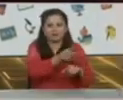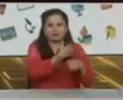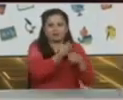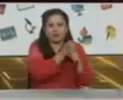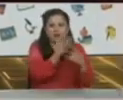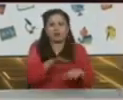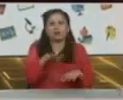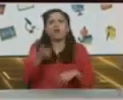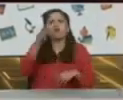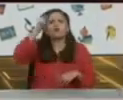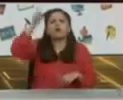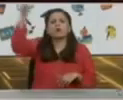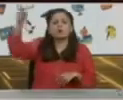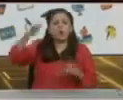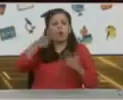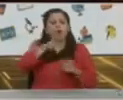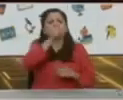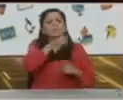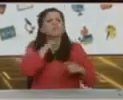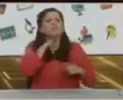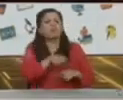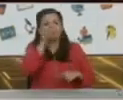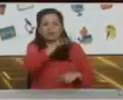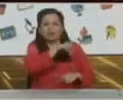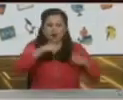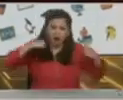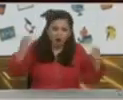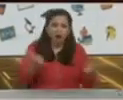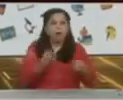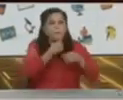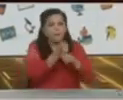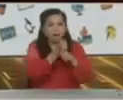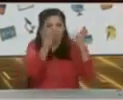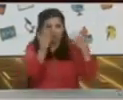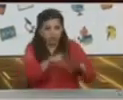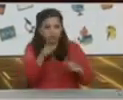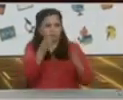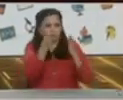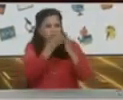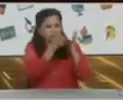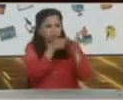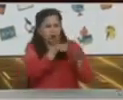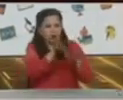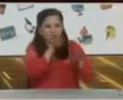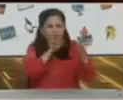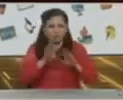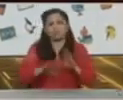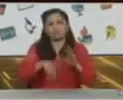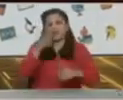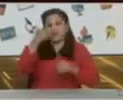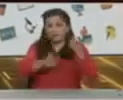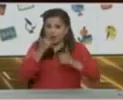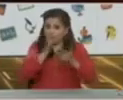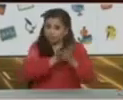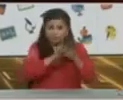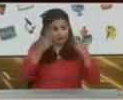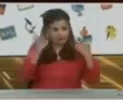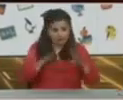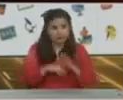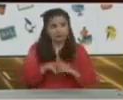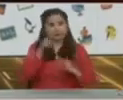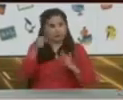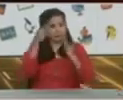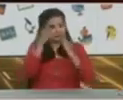किसी देशवासी की मेहनत से बनी हैं। इसके अलावा एग्जाम के बाद के